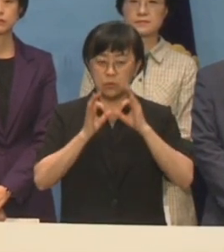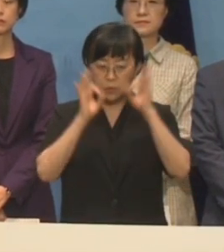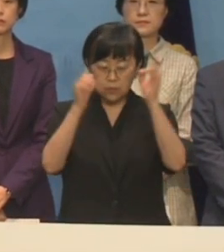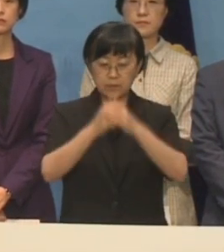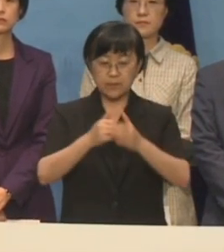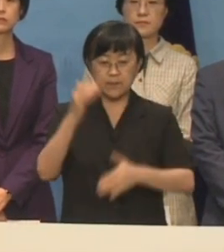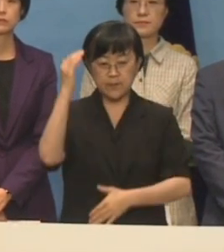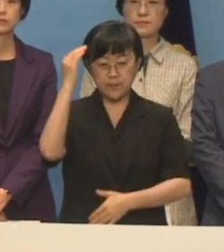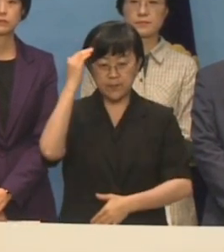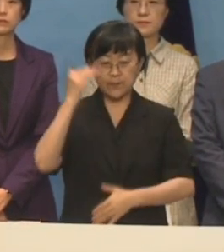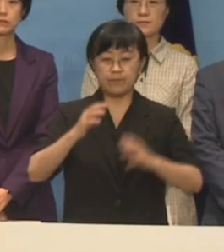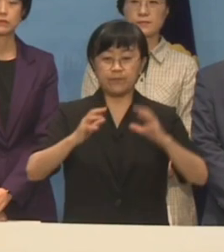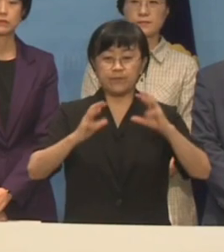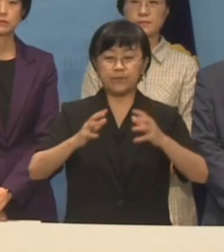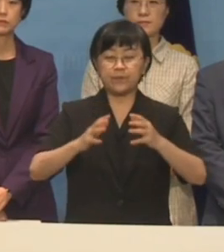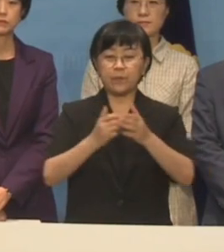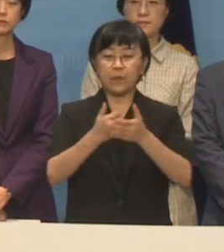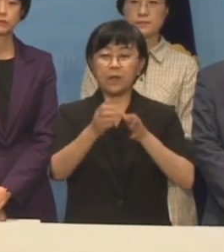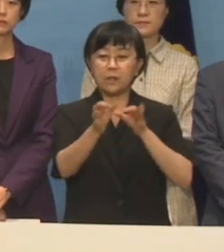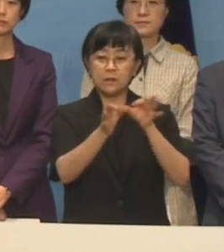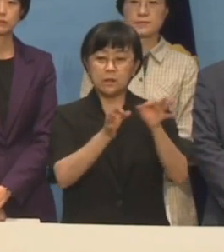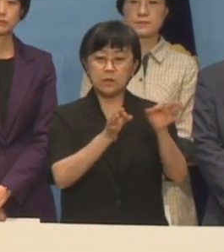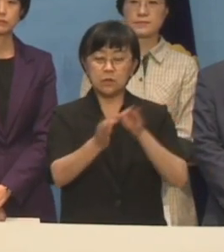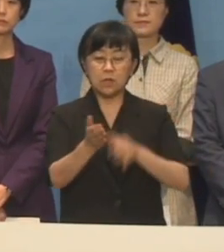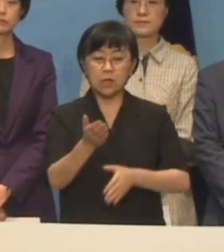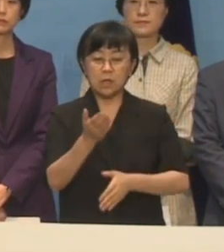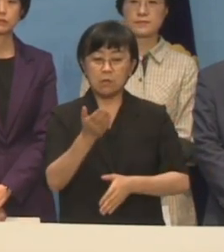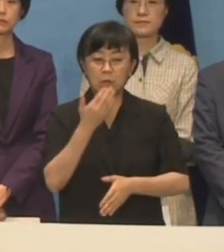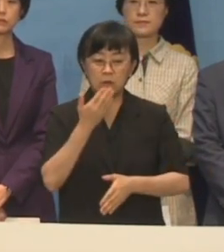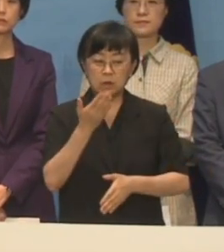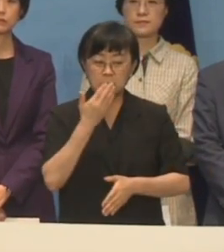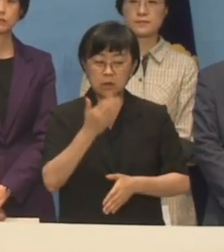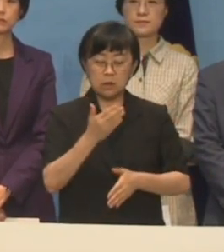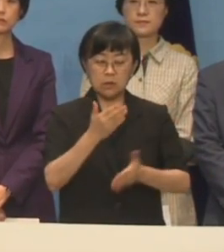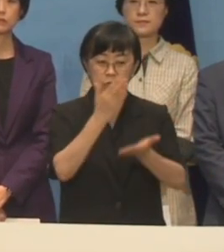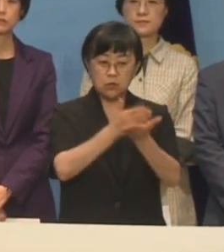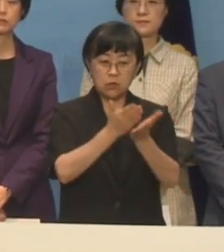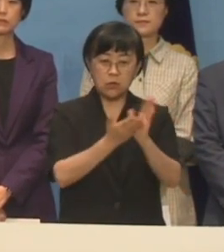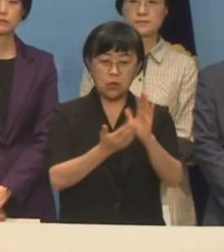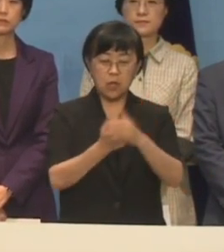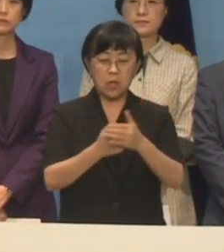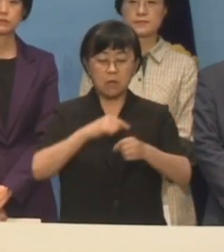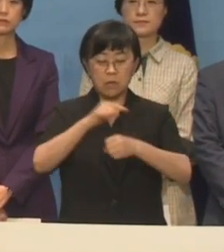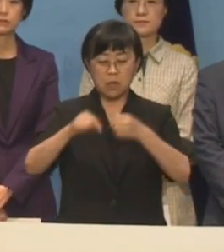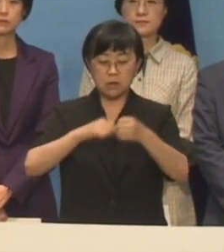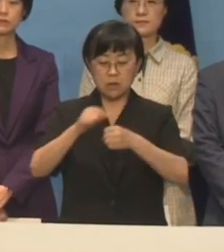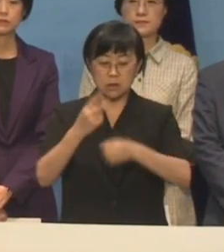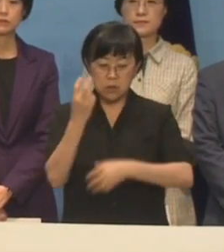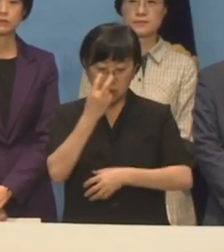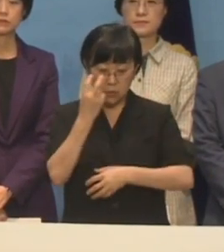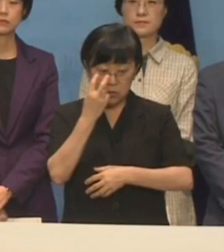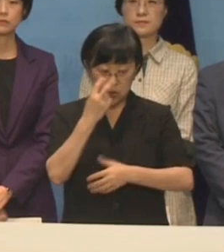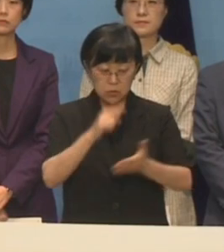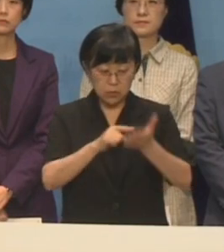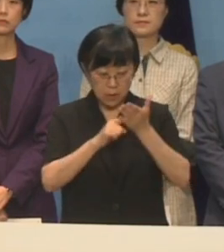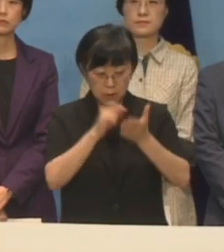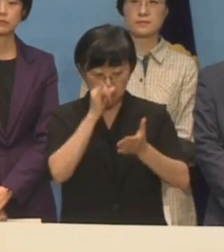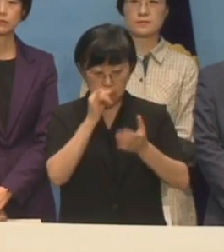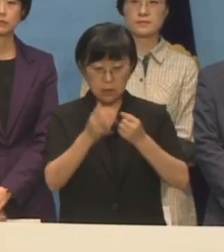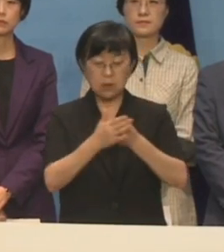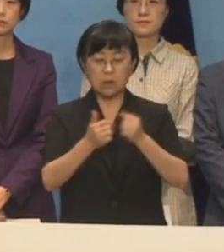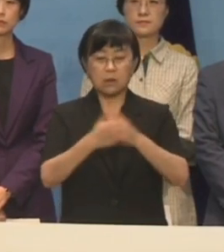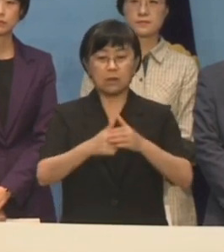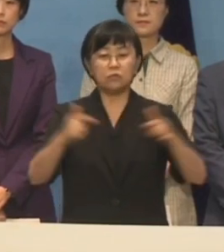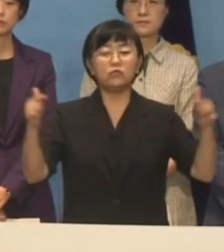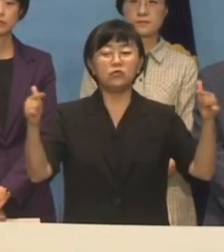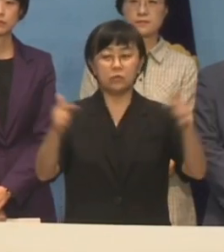우리나라의 시중의 음식물에서의 방사능물질 검출 농도의 가이드라인을 이제